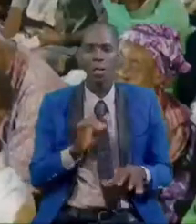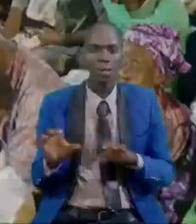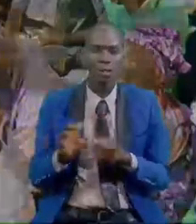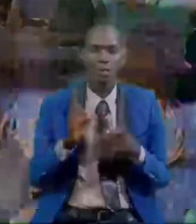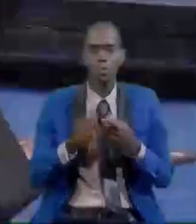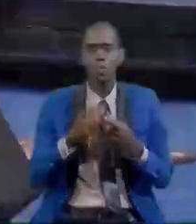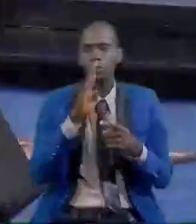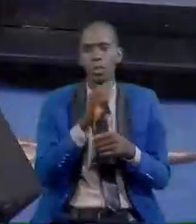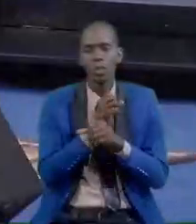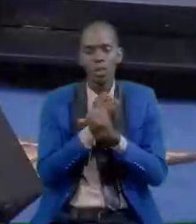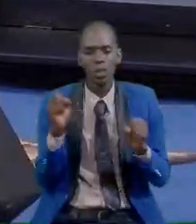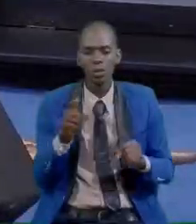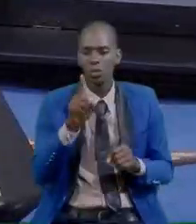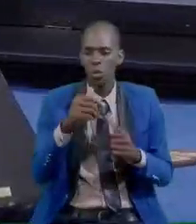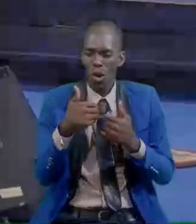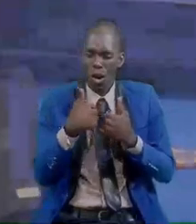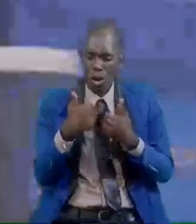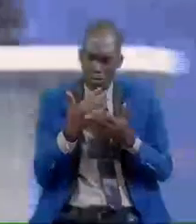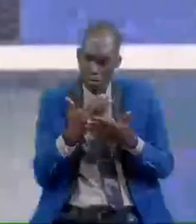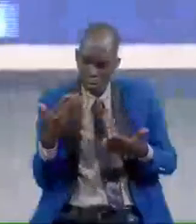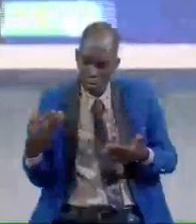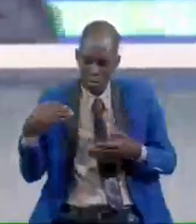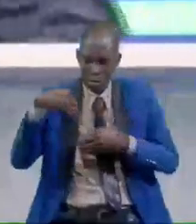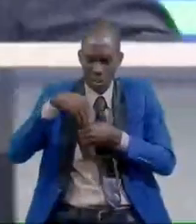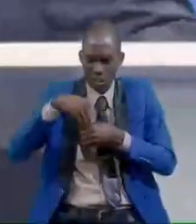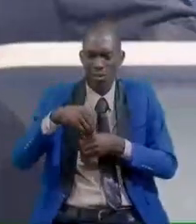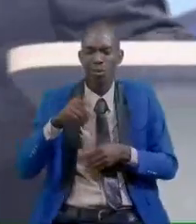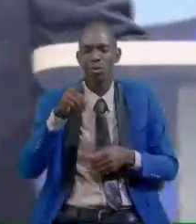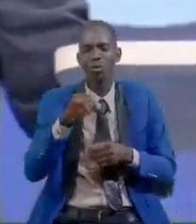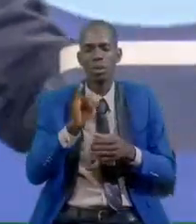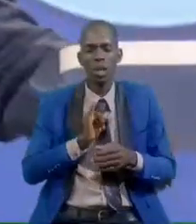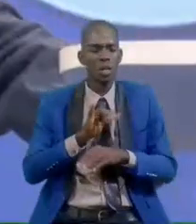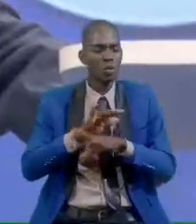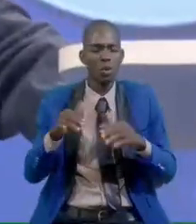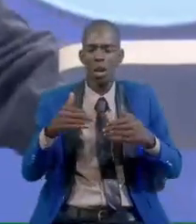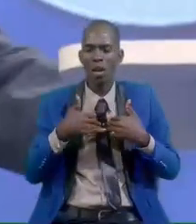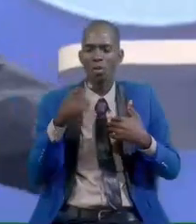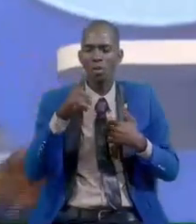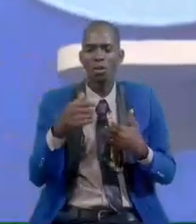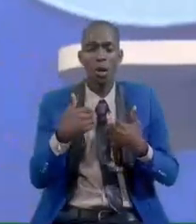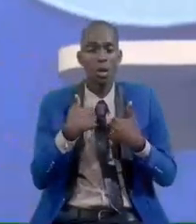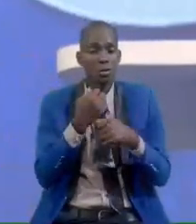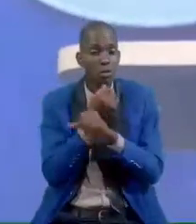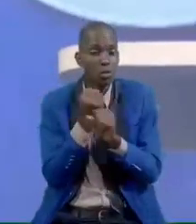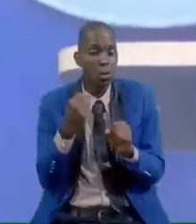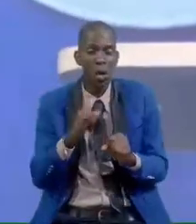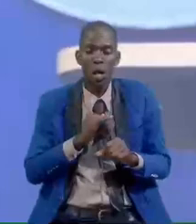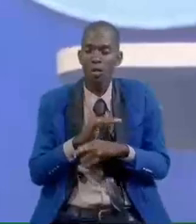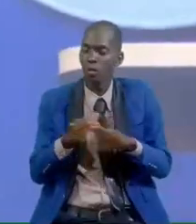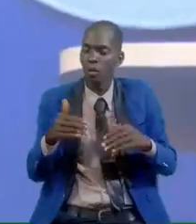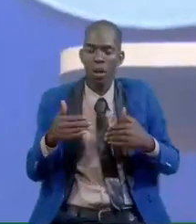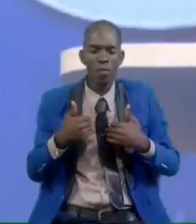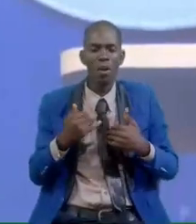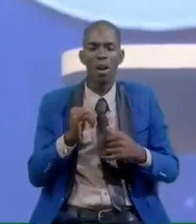Que faut-il que je fasse pour être sauvé? Tu as quelque chose que je n'ai pas. Tu as le salut que je n'ai pas. Je